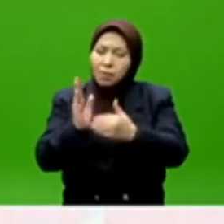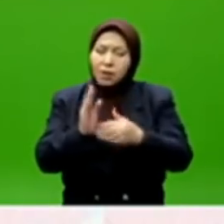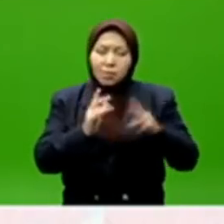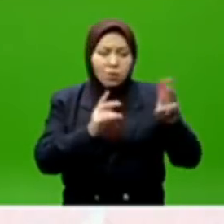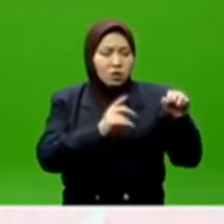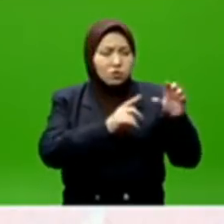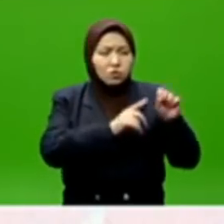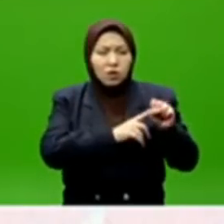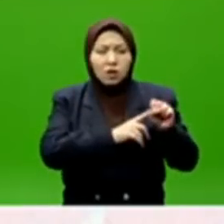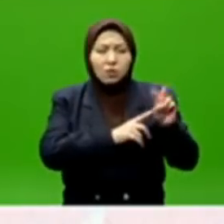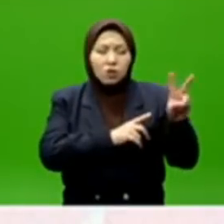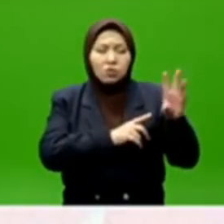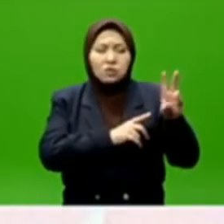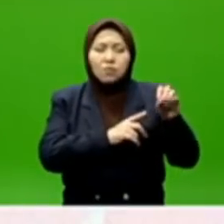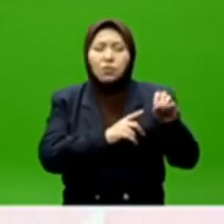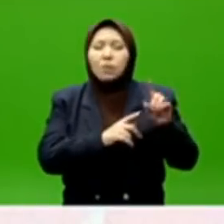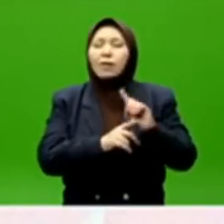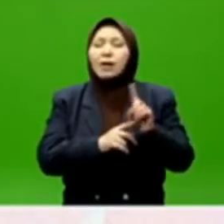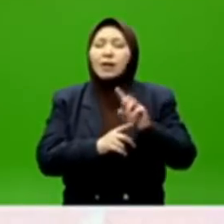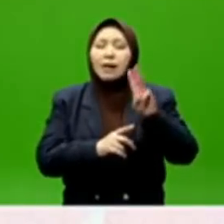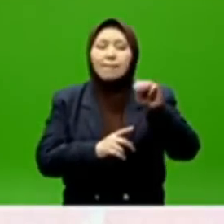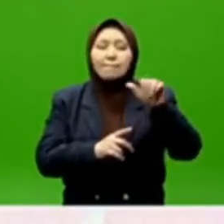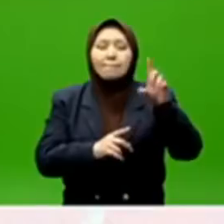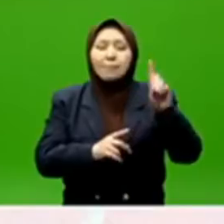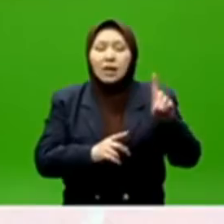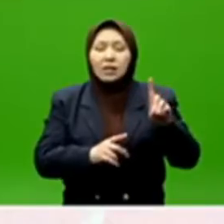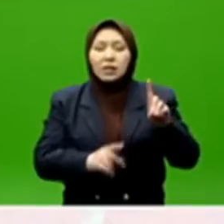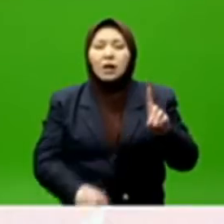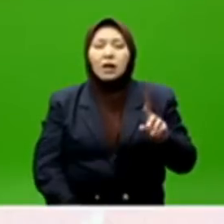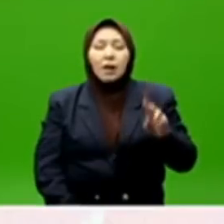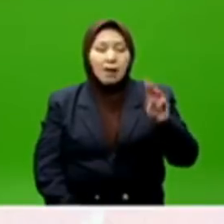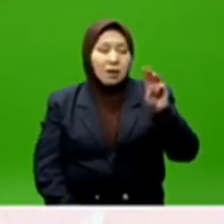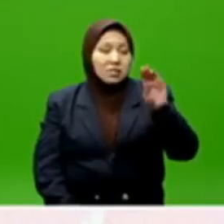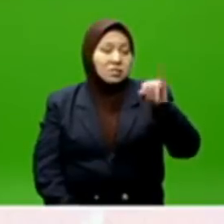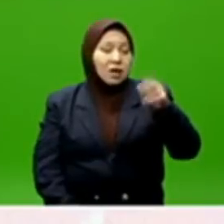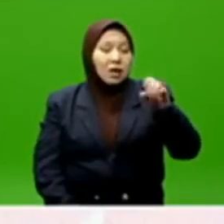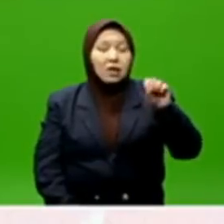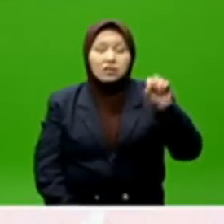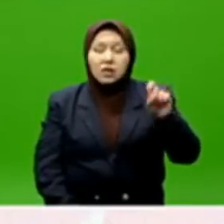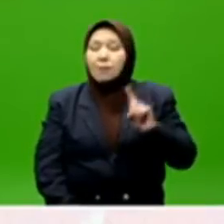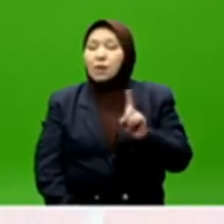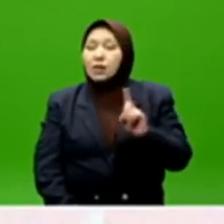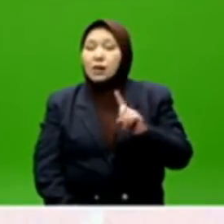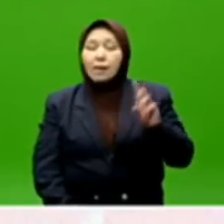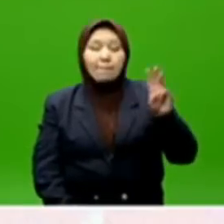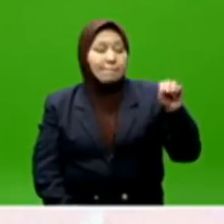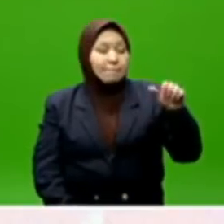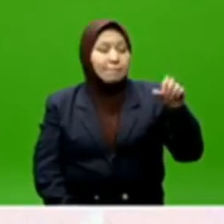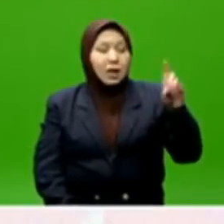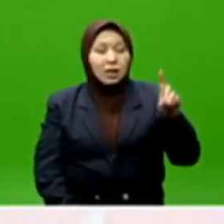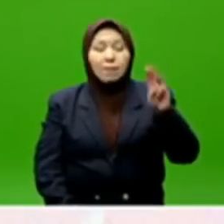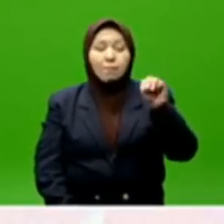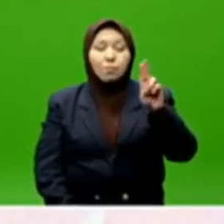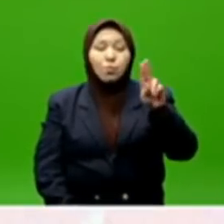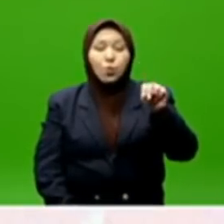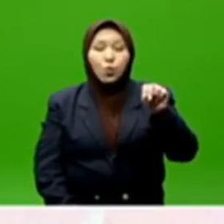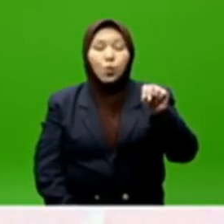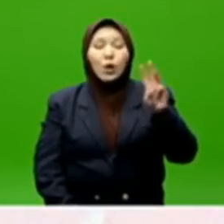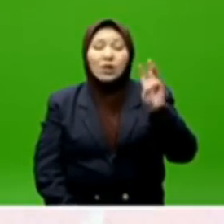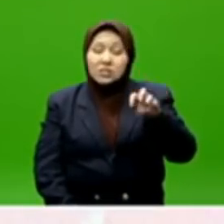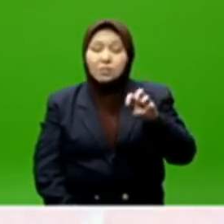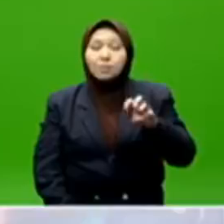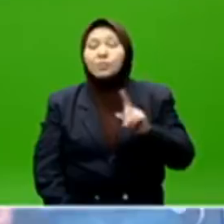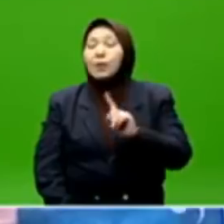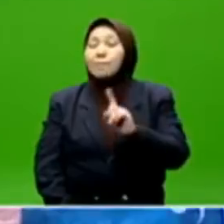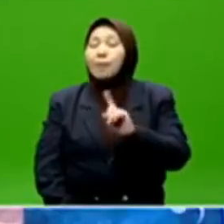260 ini, yang mana mad jaiz ataupun mad munfasil dan juga yang mana mad muttasil ataupun mad wajib.